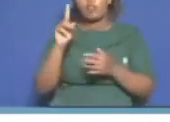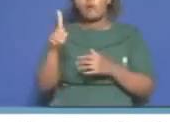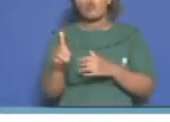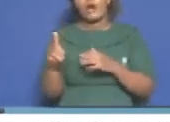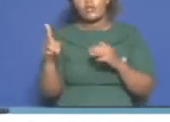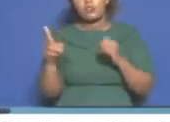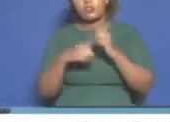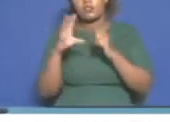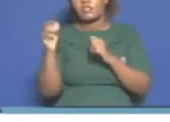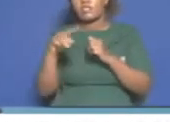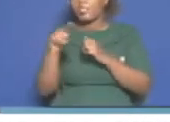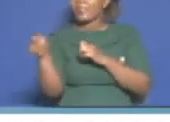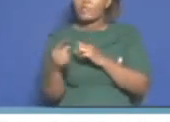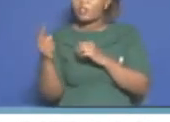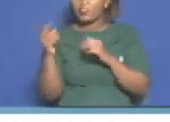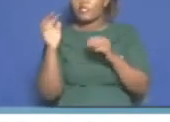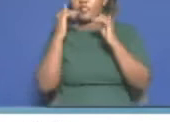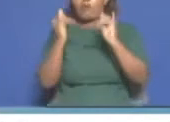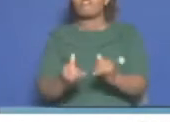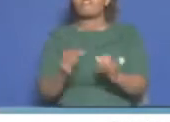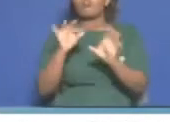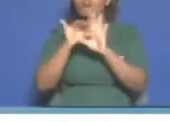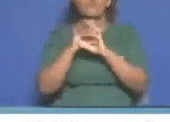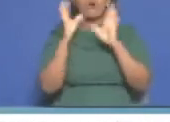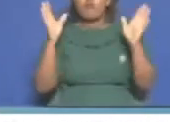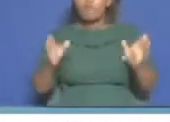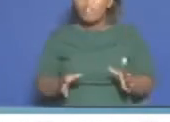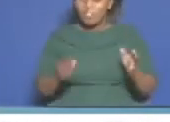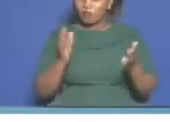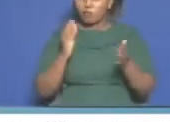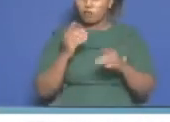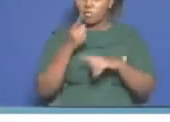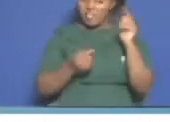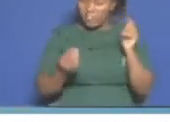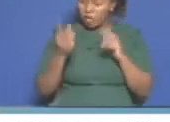1199,600. Unapoangalia idadi ya wale ambao wamejisajili katika muda huu kutoka mwaka